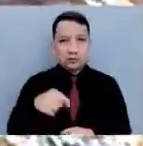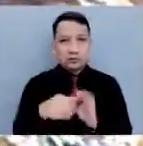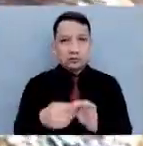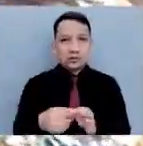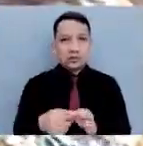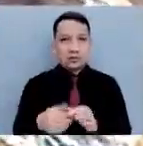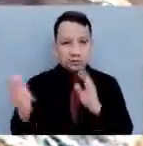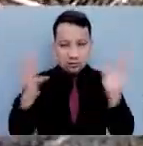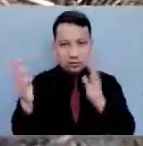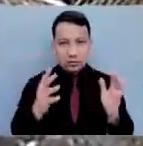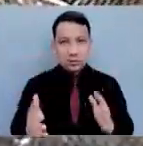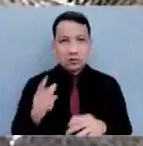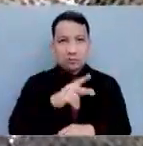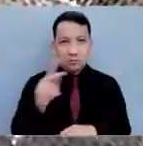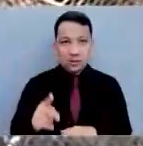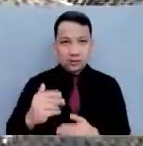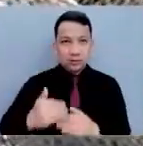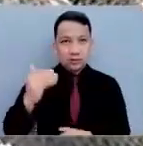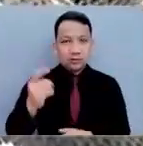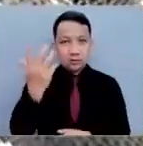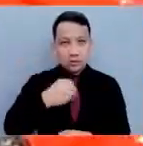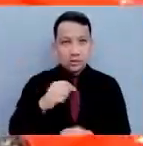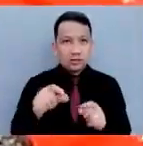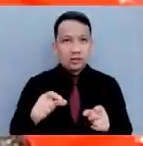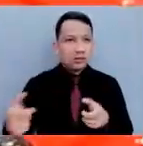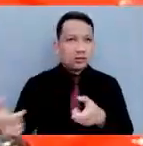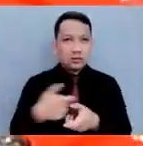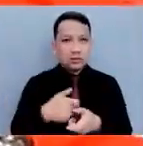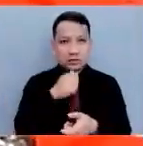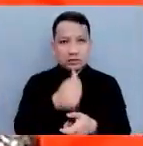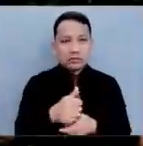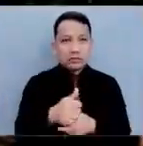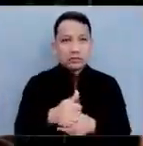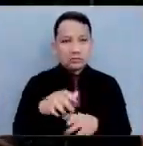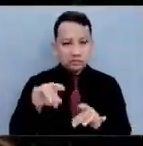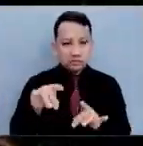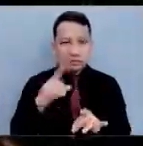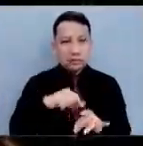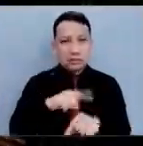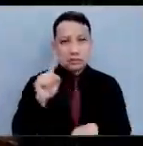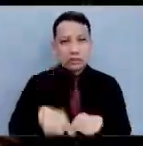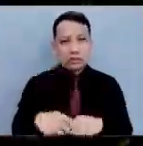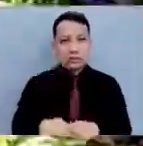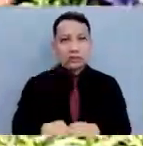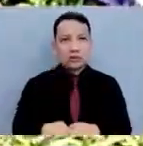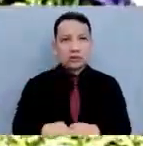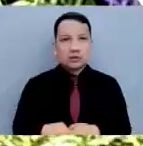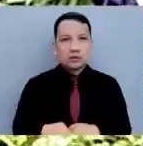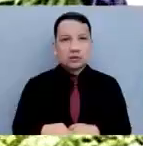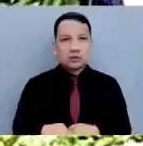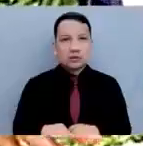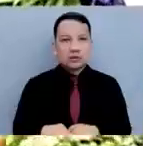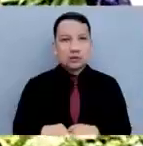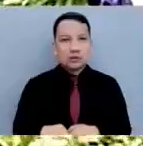ng pagbaha sa Pampanga. Pero pagtitiyak ng mga tindera, hindi raw lasang gilik o putik ang mga paninda nila. Maumok po yung,